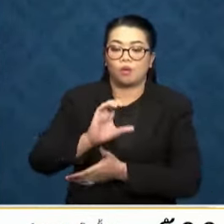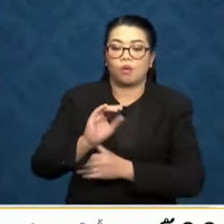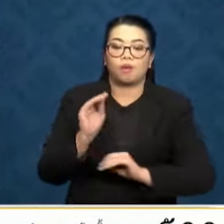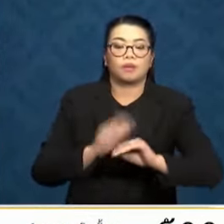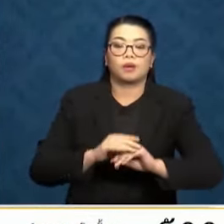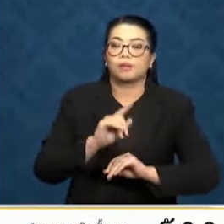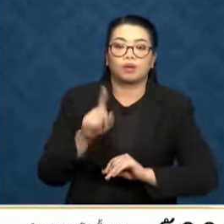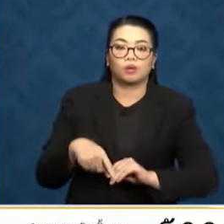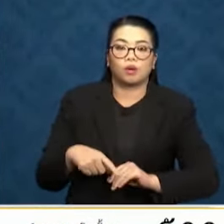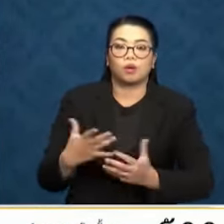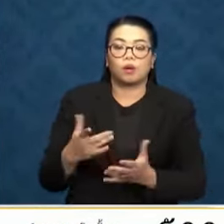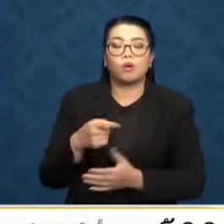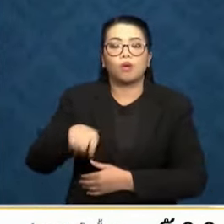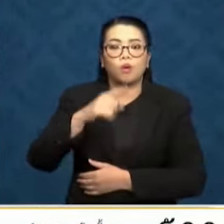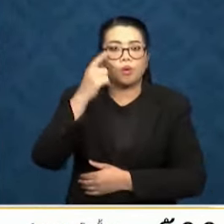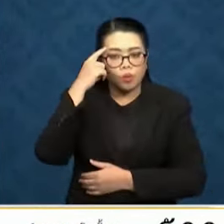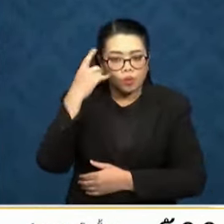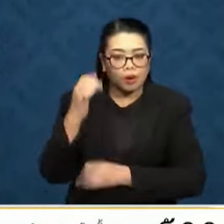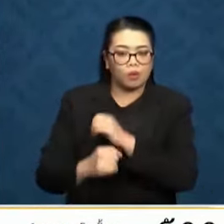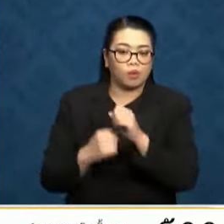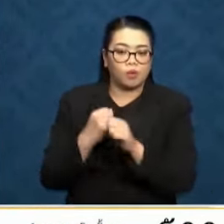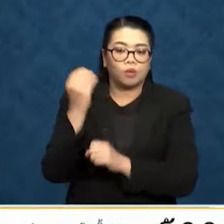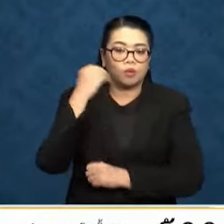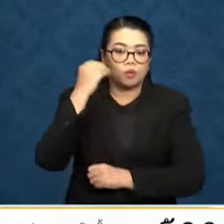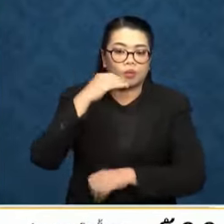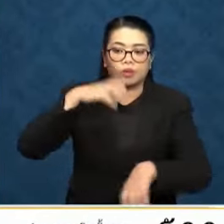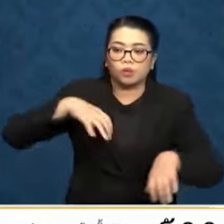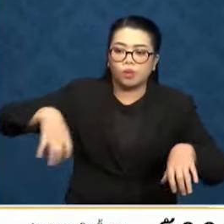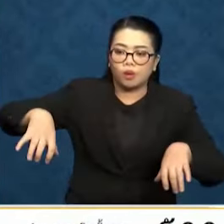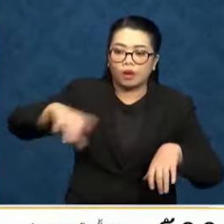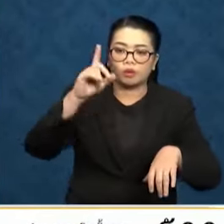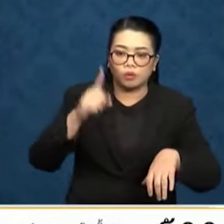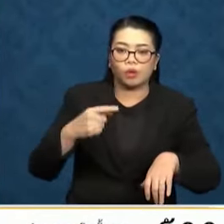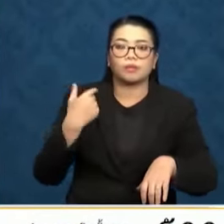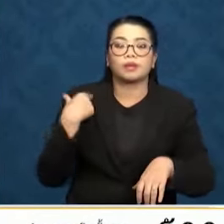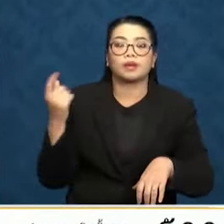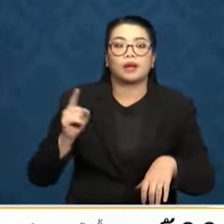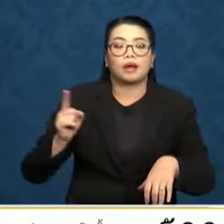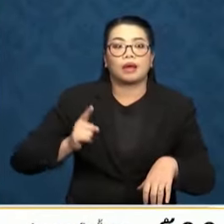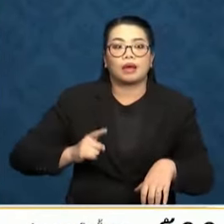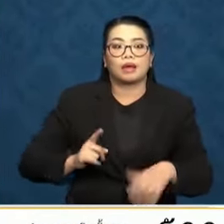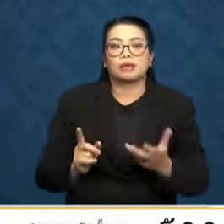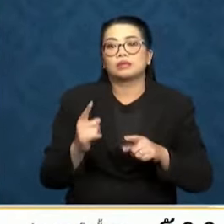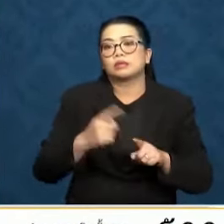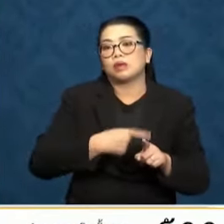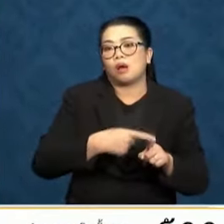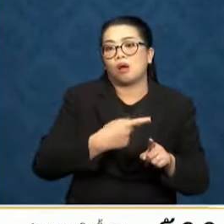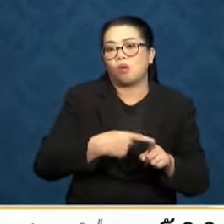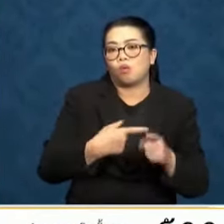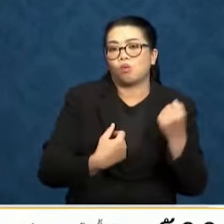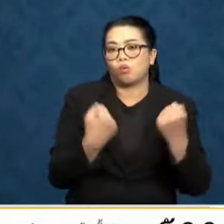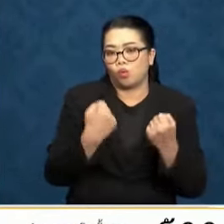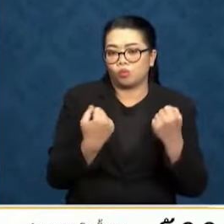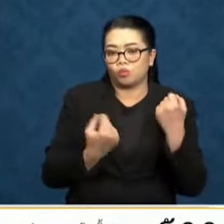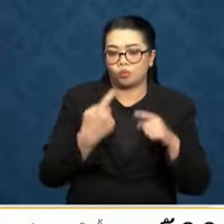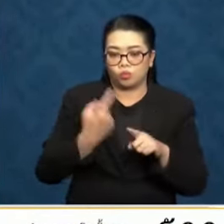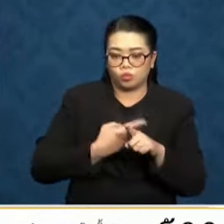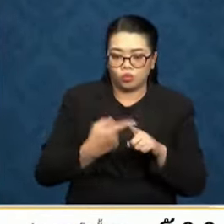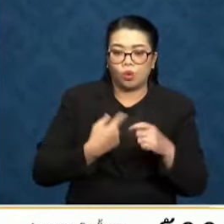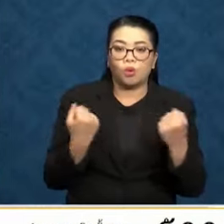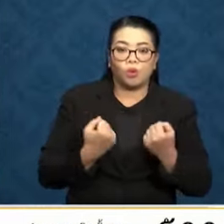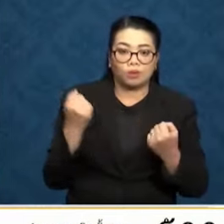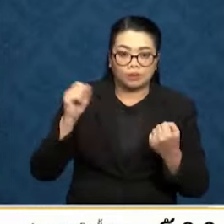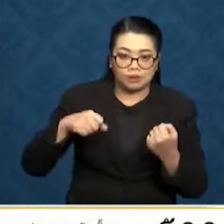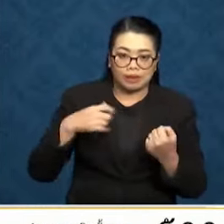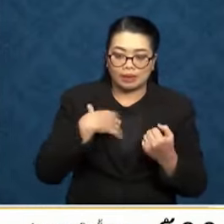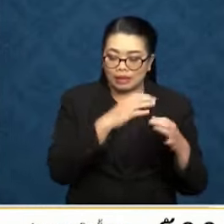คะท่านทราบอยู่แล้วว่าทุกๆปีเนี่ยทุกๆหน่วยงานจะต้องมีการเช่านะคะเช่ารถถูกมั้ยคะถ้าท่านอยากจะ